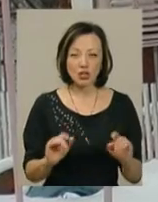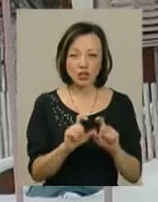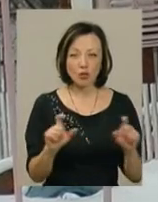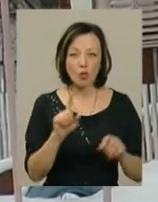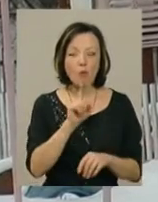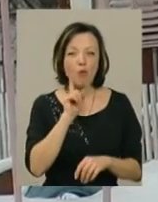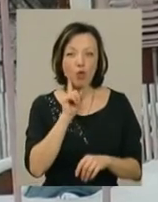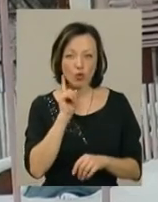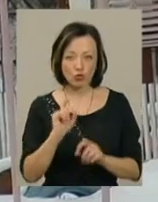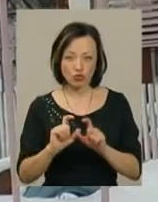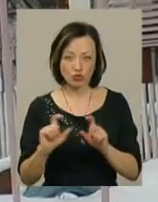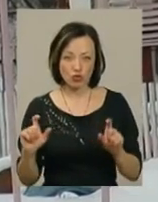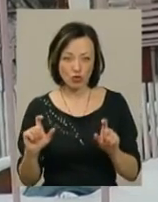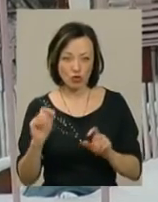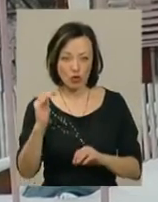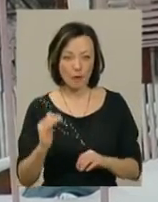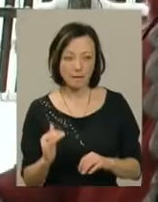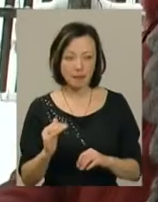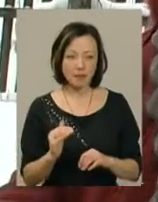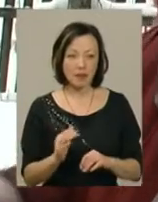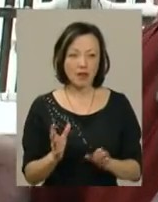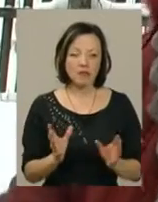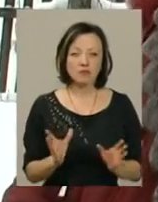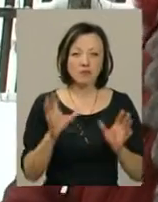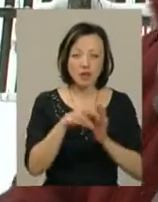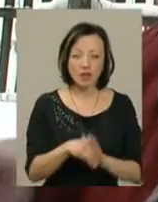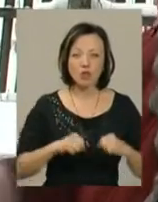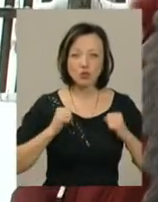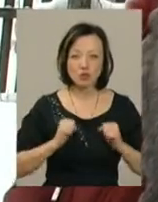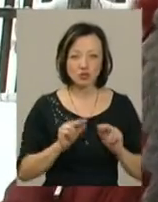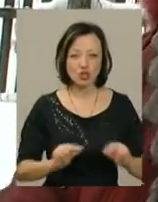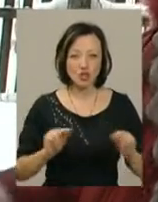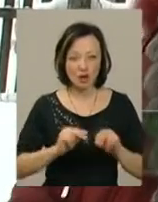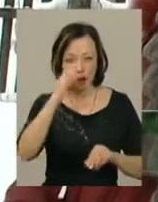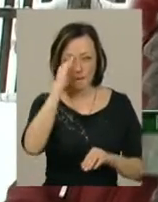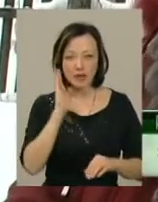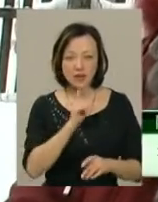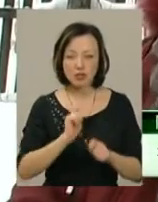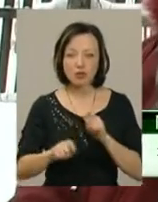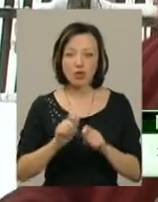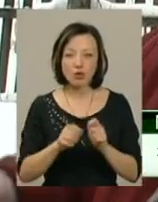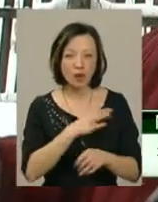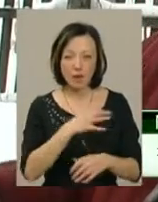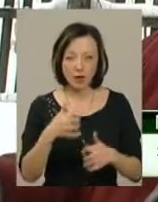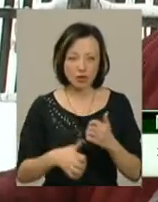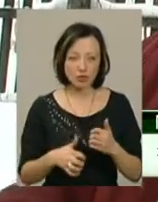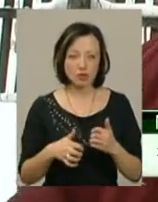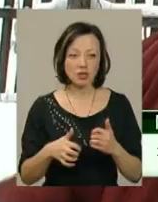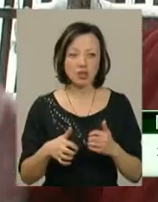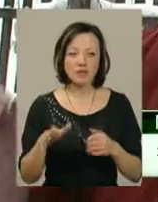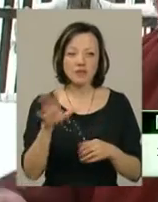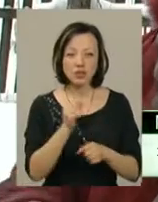та молодшу школу. Вкладається всенькі зусилля, вчителя, батьки, спонсорні байдужі. Укладаються